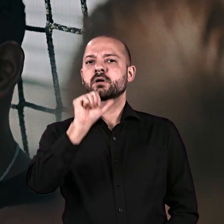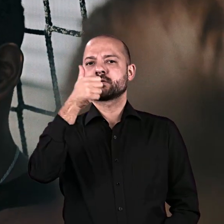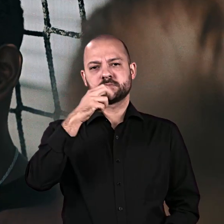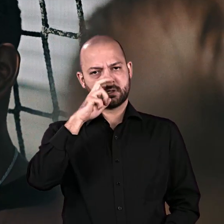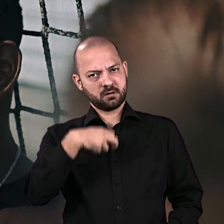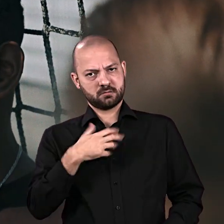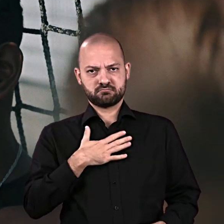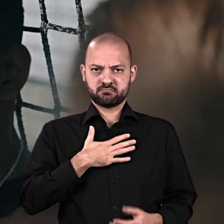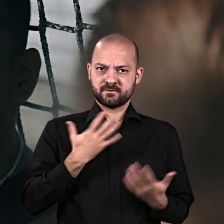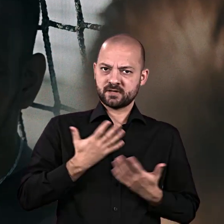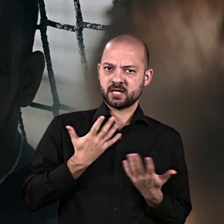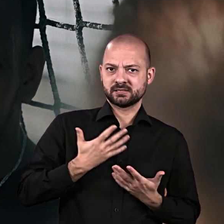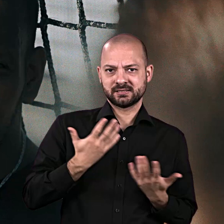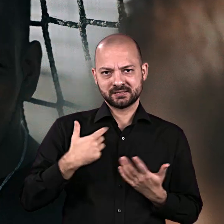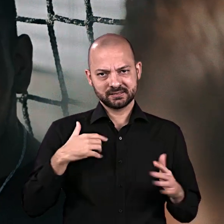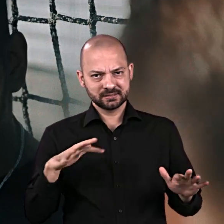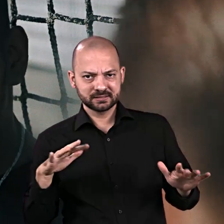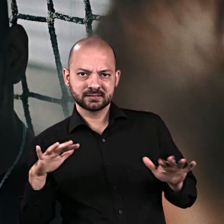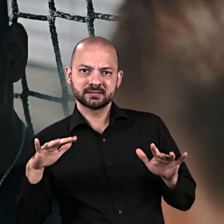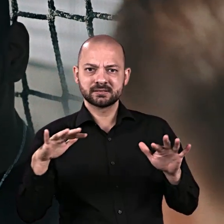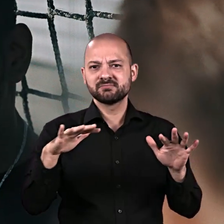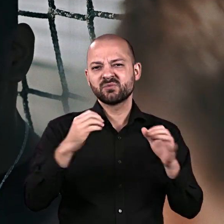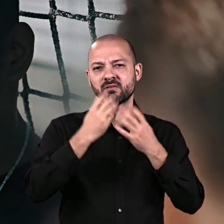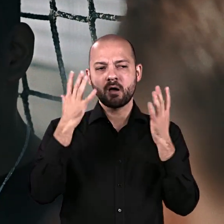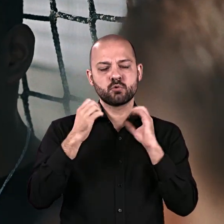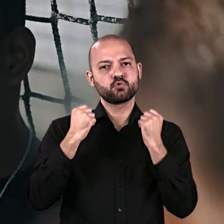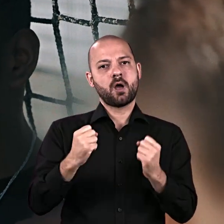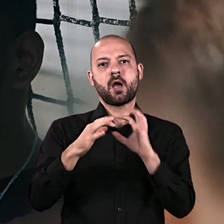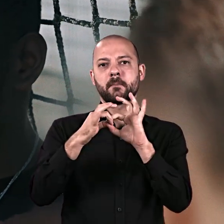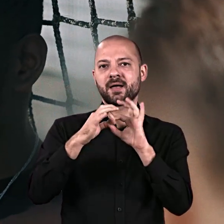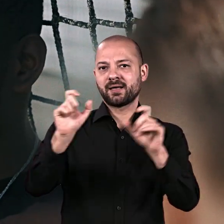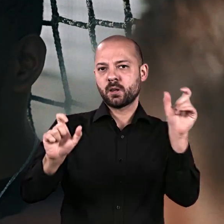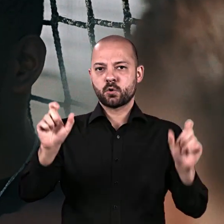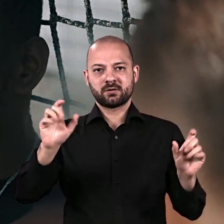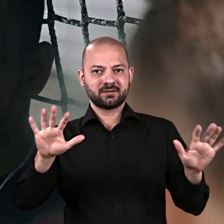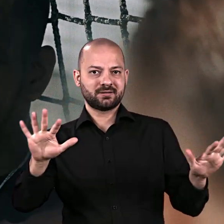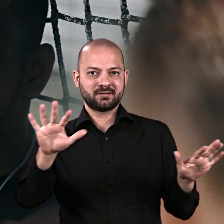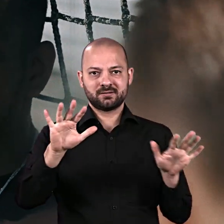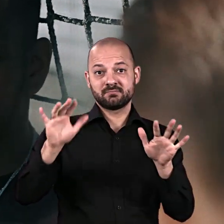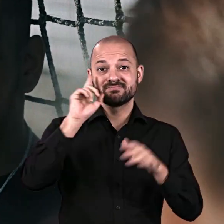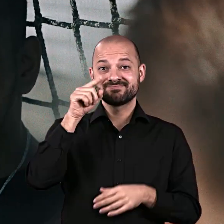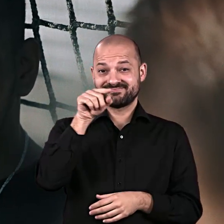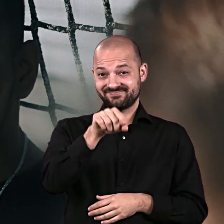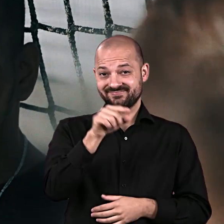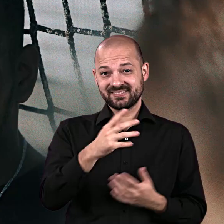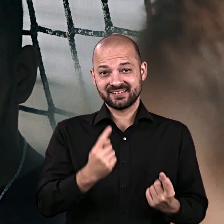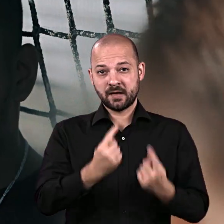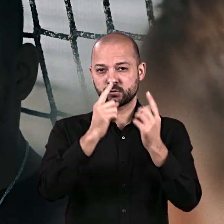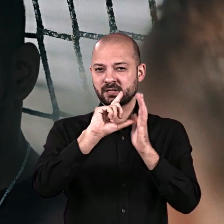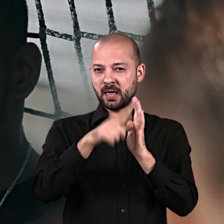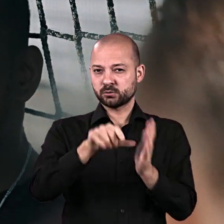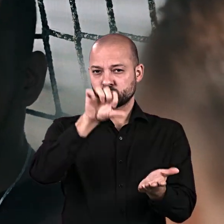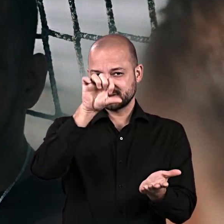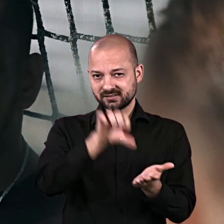Also ich habe das erstmal so für mich selbst rausgefunden, weil du bist auch abhängig von anderen Leuten.